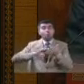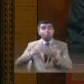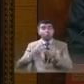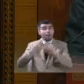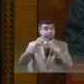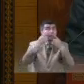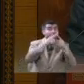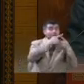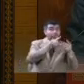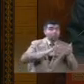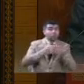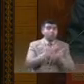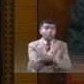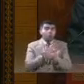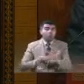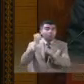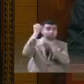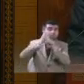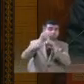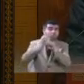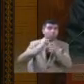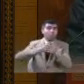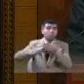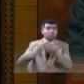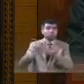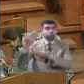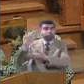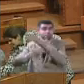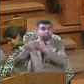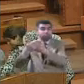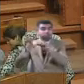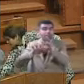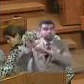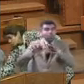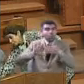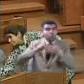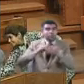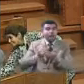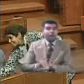المتخذة من طرف الحكومة والهادفة إلى تحسين ترشيد وتدبير النفقات العامة